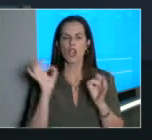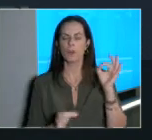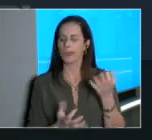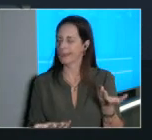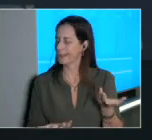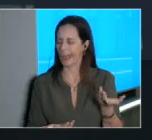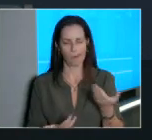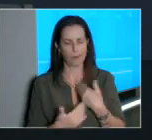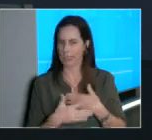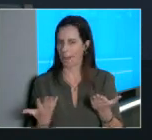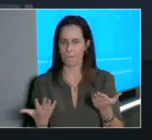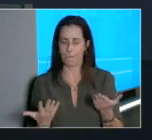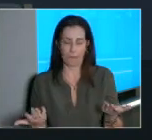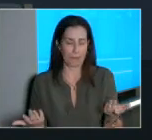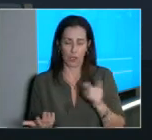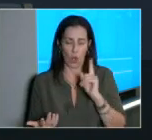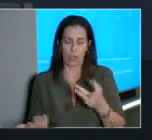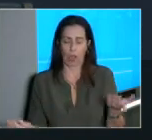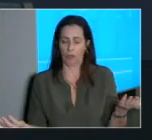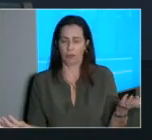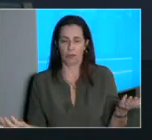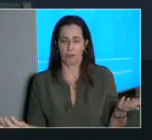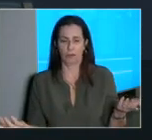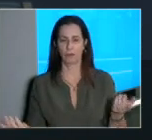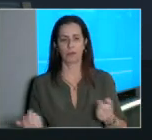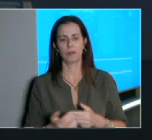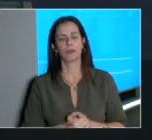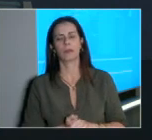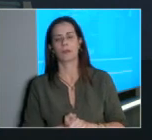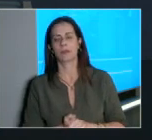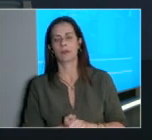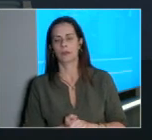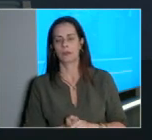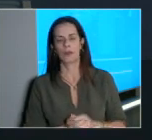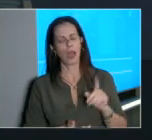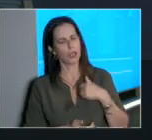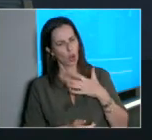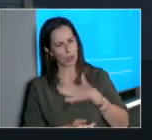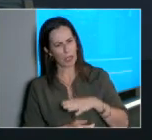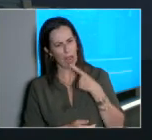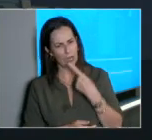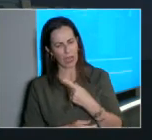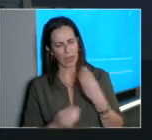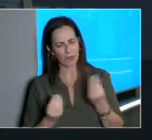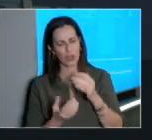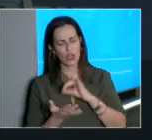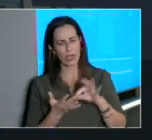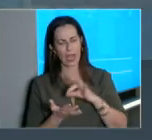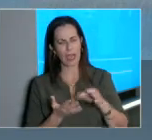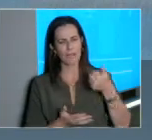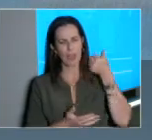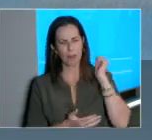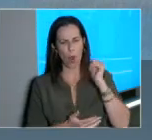זולה. שאין מקום בשיח. אז אתה יודע, אני רוצה... במדינה שלנו. אז אני רוצה לצטט לך דברים שכתב